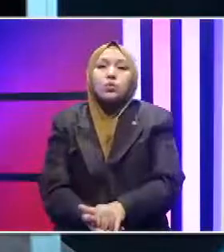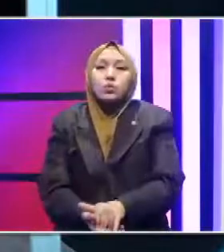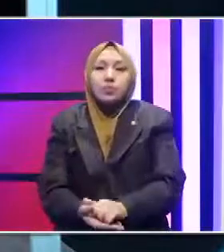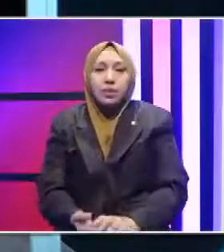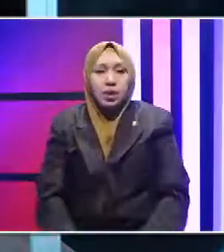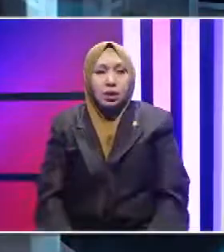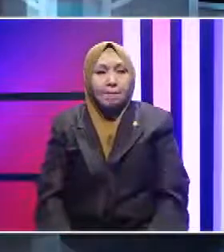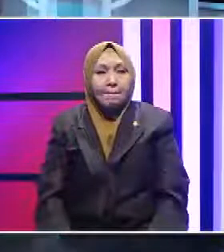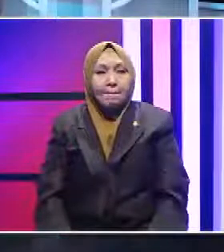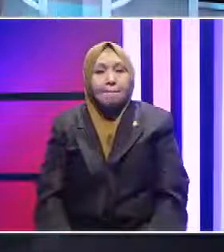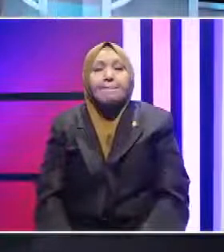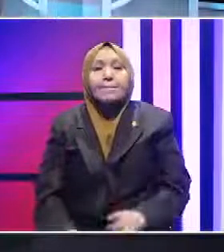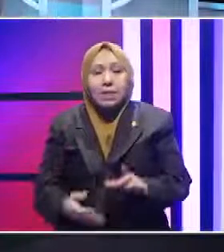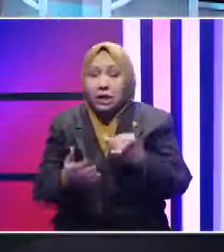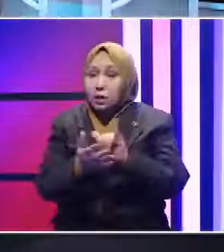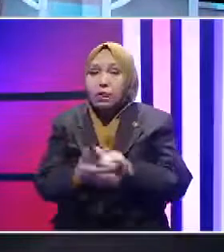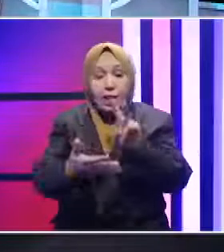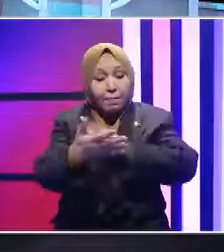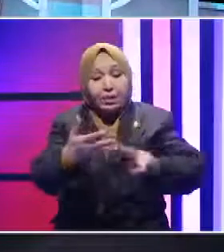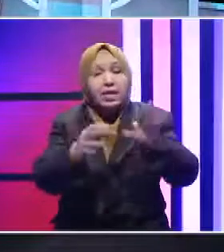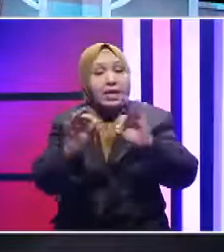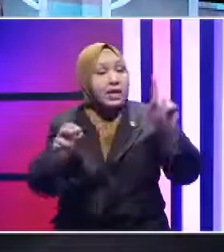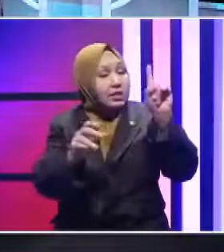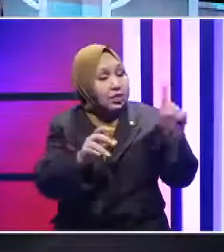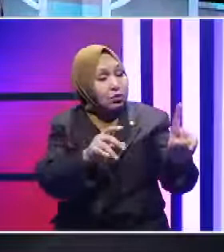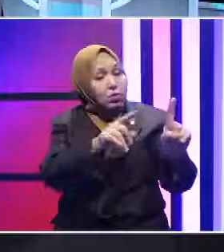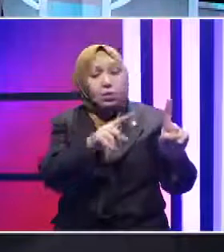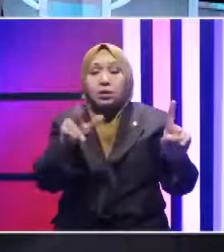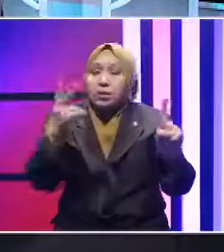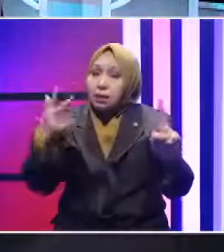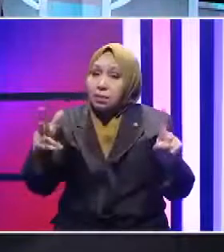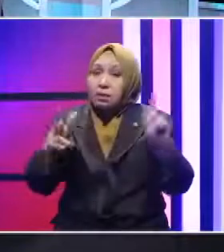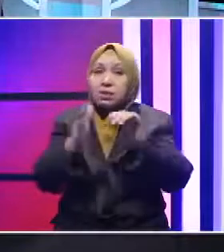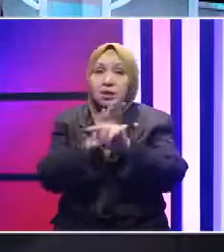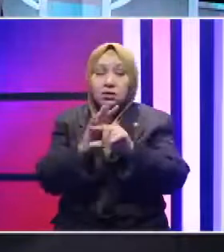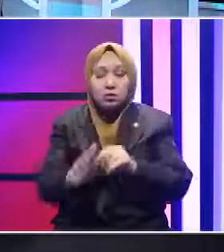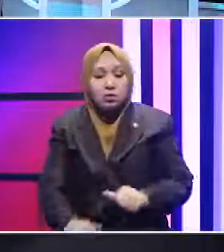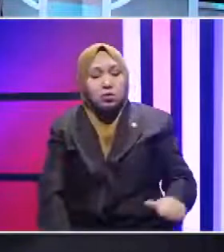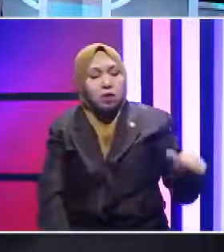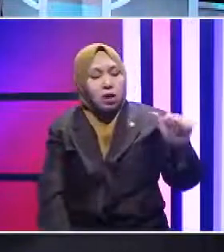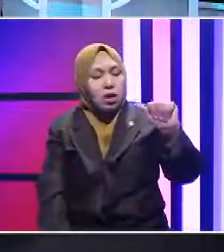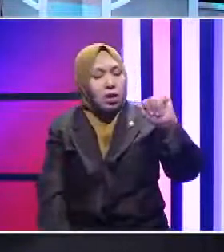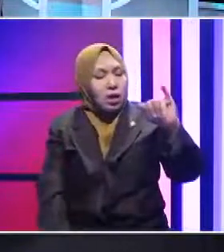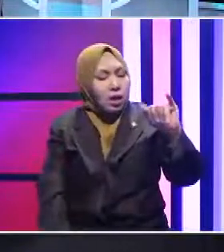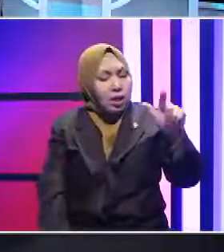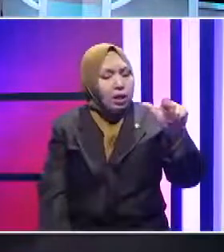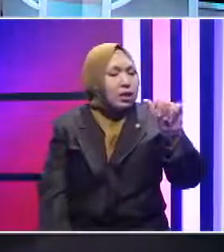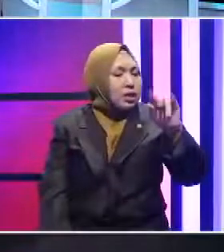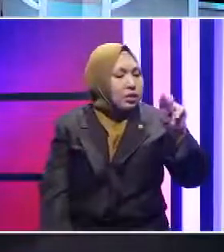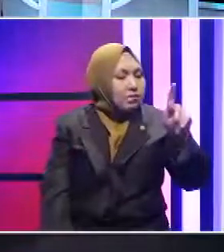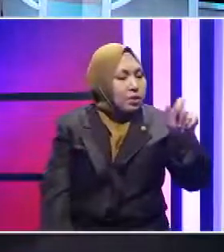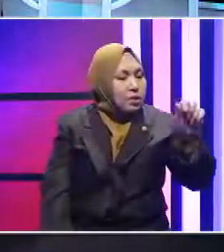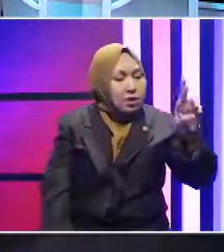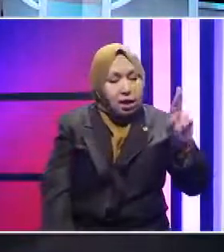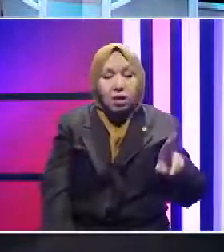العظيم. Surah Al-Azim, itulah bacaan ayat 1 hingga 13 ya, pada surah Al-Infitar sebenarnya. Surah yang pendek 19 ayat